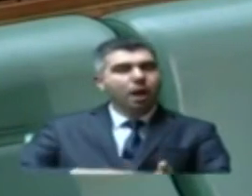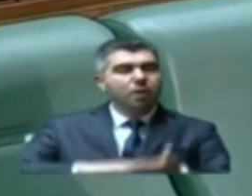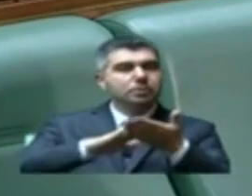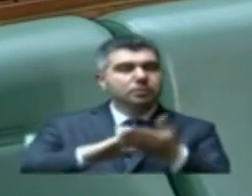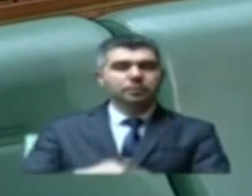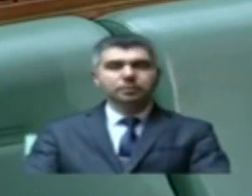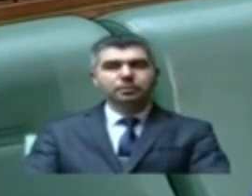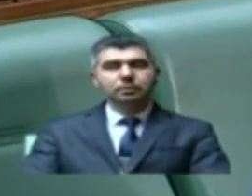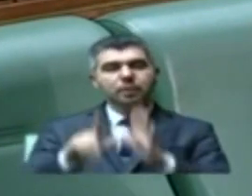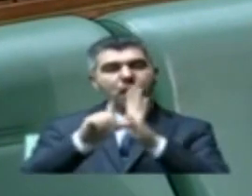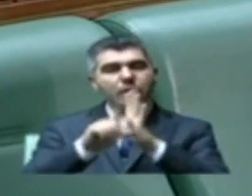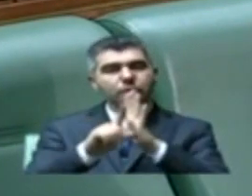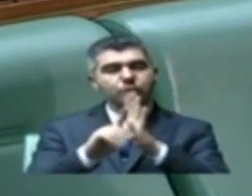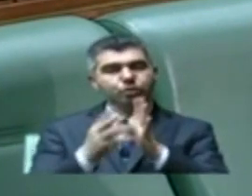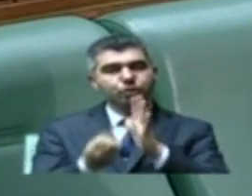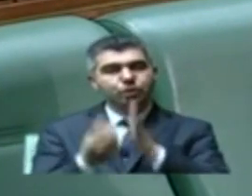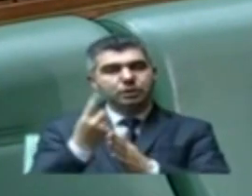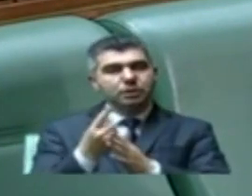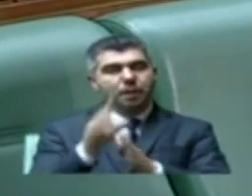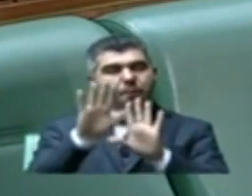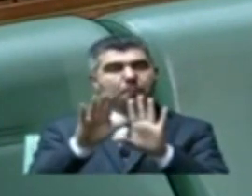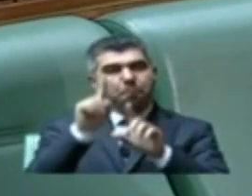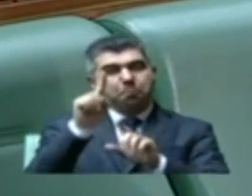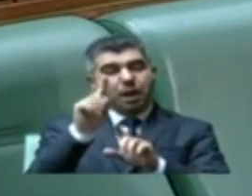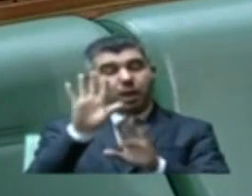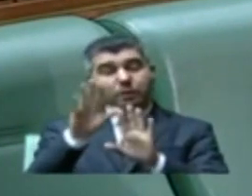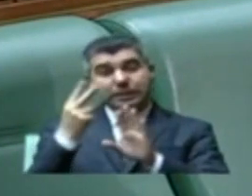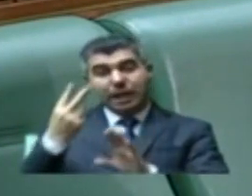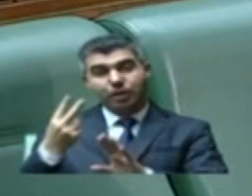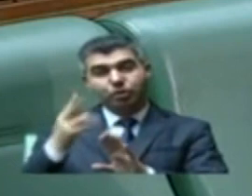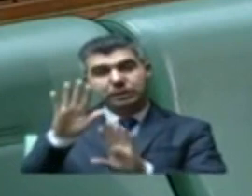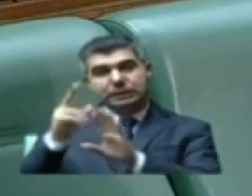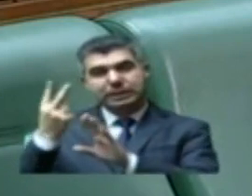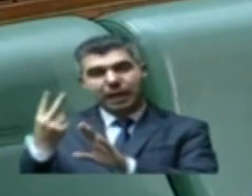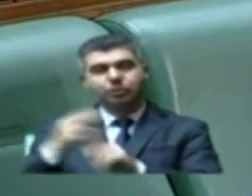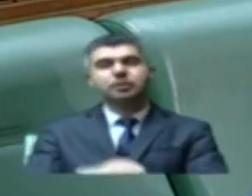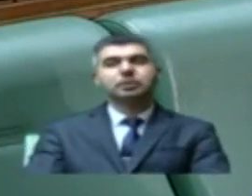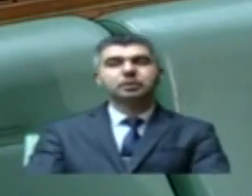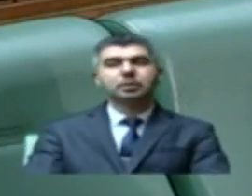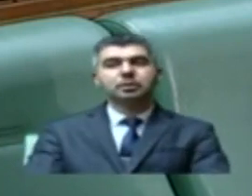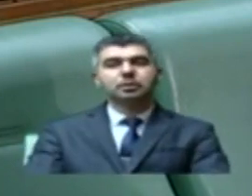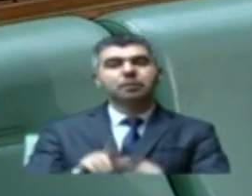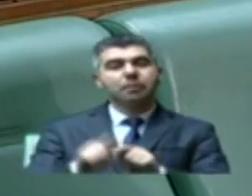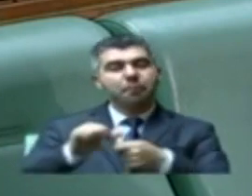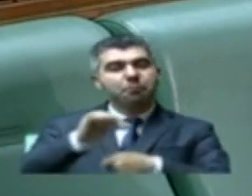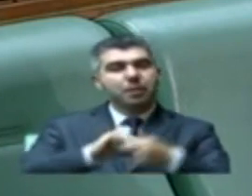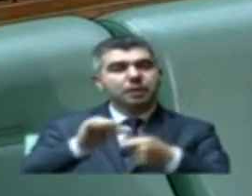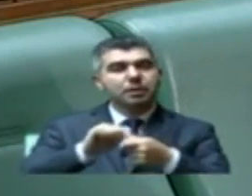إطار القانون الجديد 112/12، واللي حقيقة بعد تعديل الفصل 108